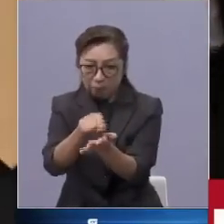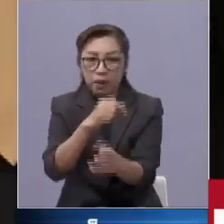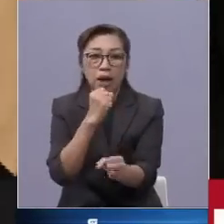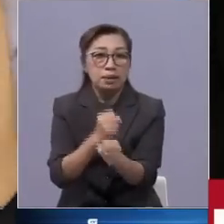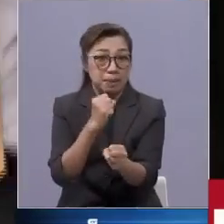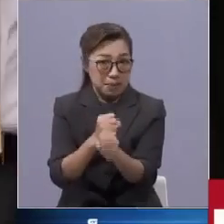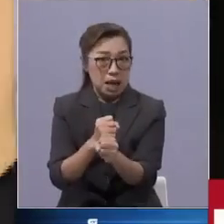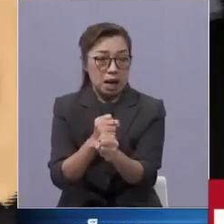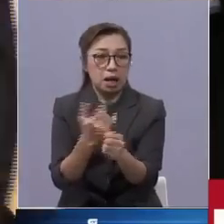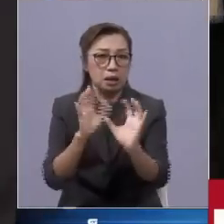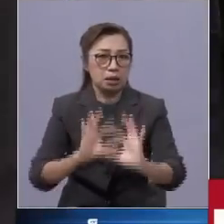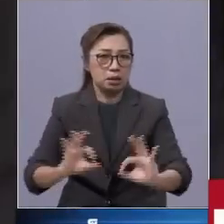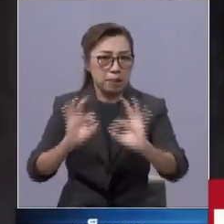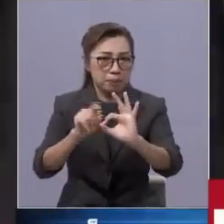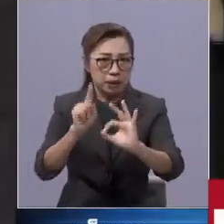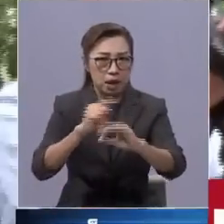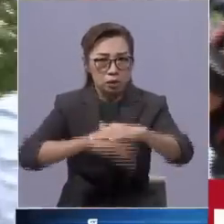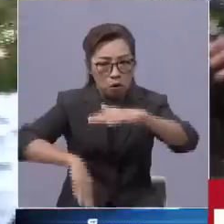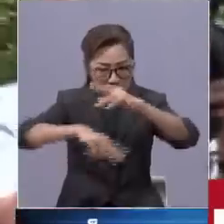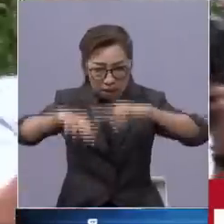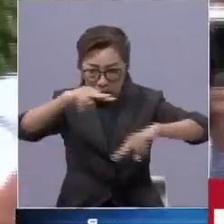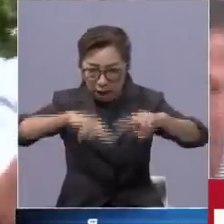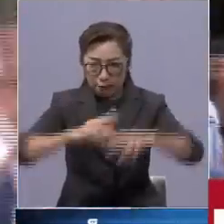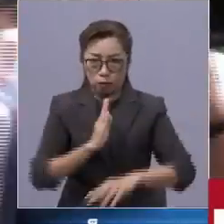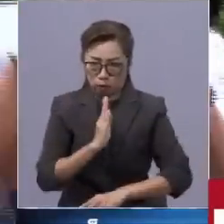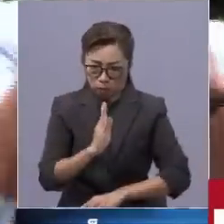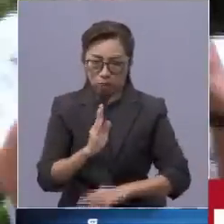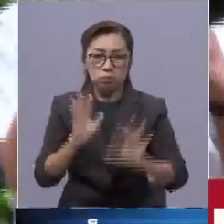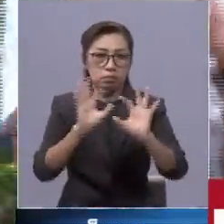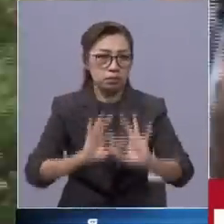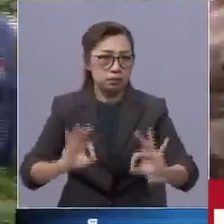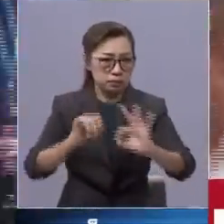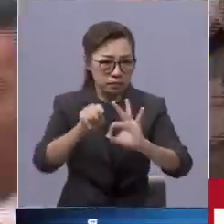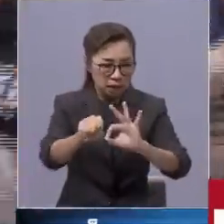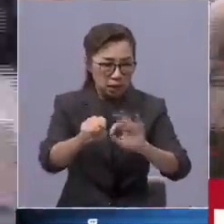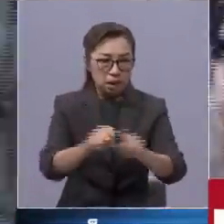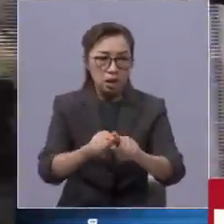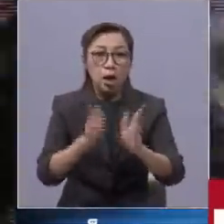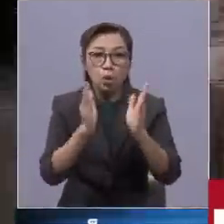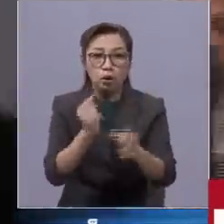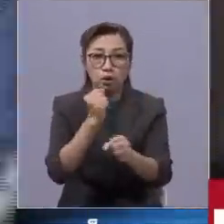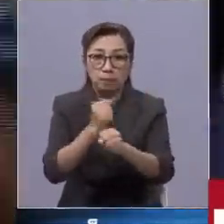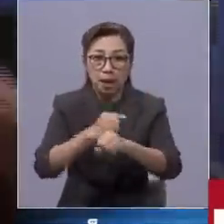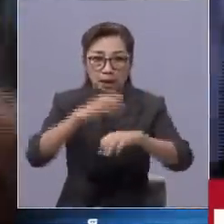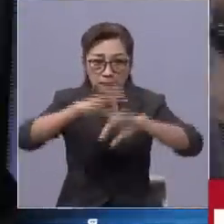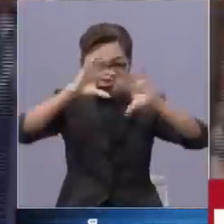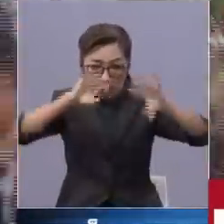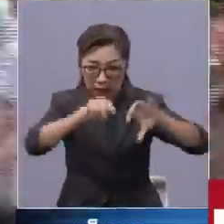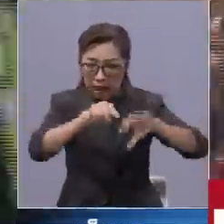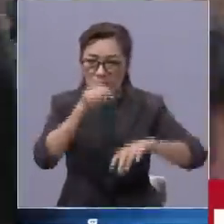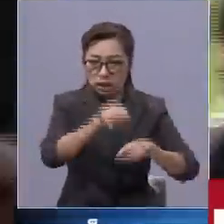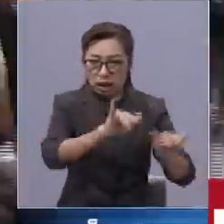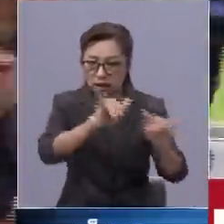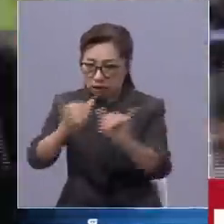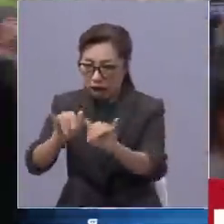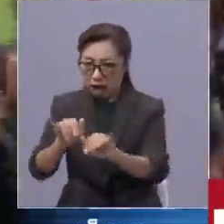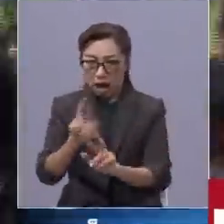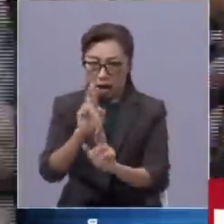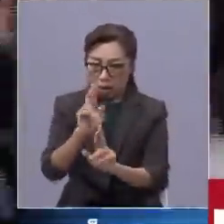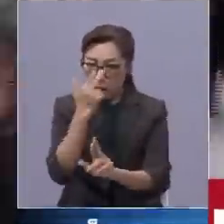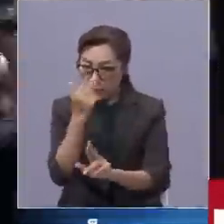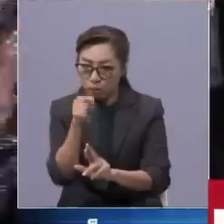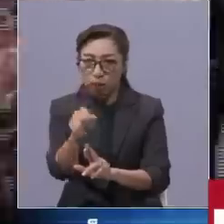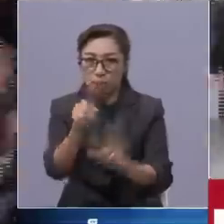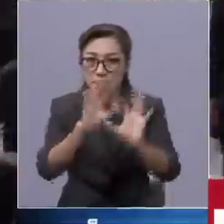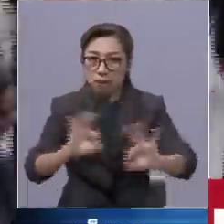เน้นย้ำเรื่องของการโปร่งใสในการทำงานโดยเฉพาะเรื่องของการโยกย้ายข้าราชการซึ่งเป็นเรื่องที่สำคัญขอให้เข้าใจเ